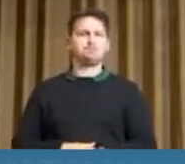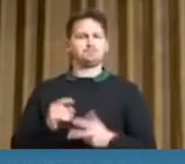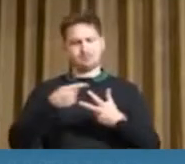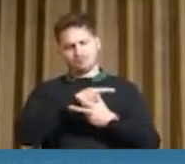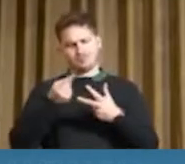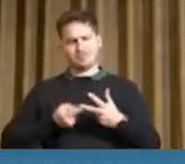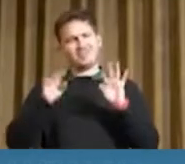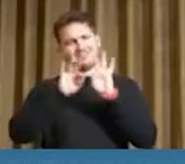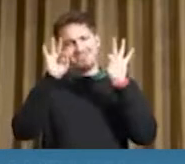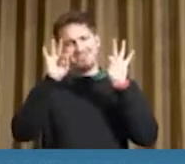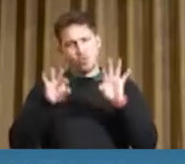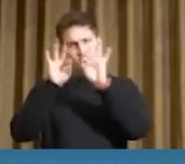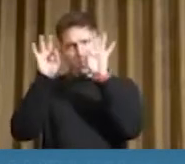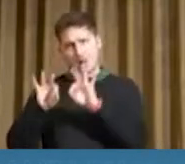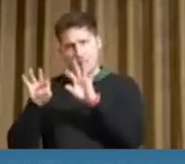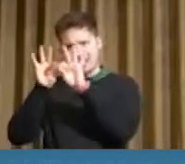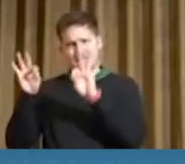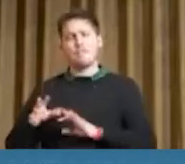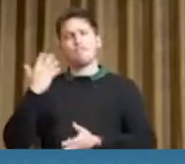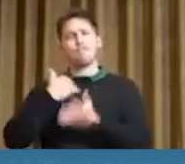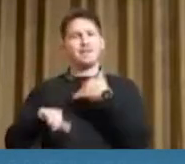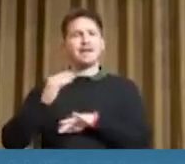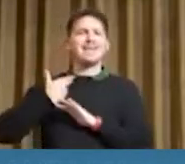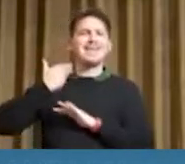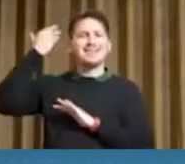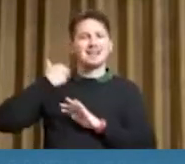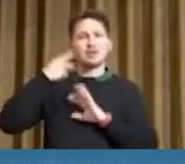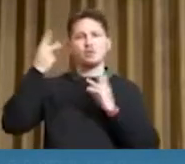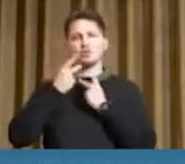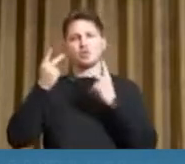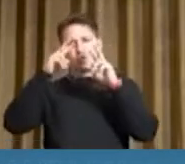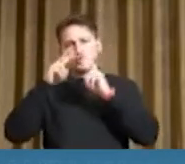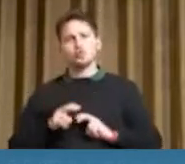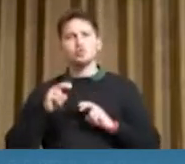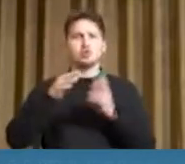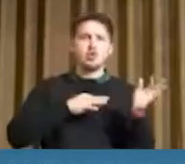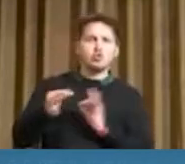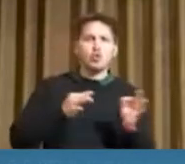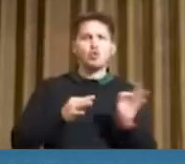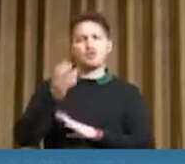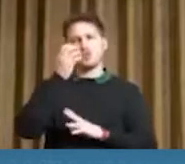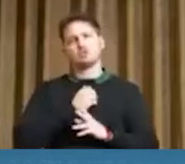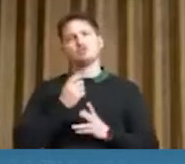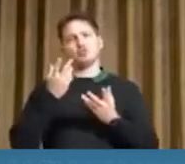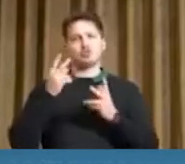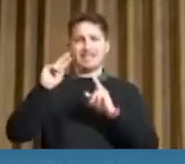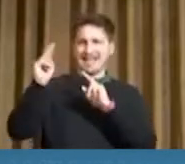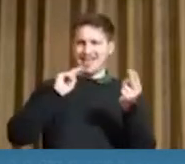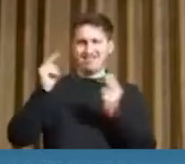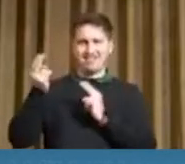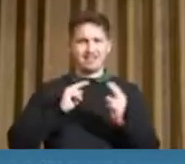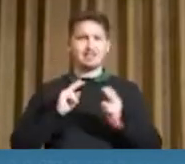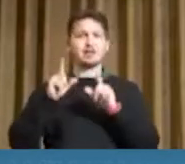Folien an, die so ein bisschen den Hintergrund bzw. die Durchführung dieser Studie reflektieren sollen. Nachdem die Pandemie ja im